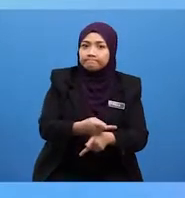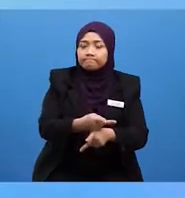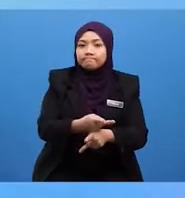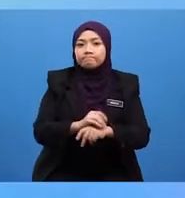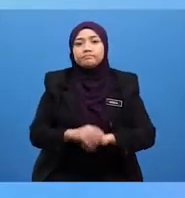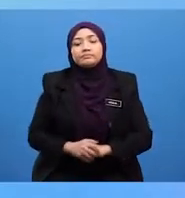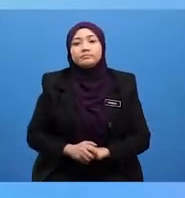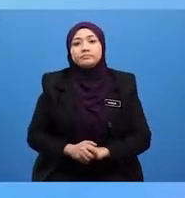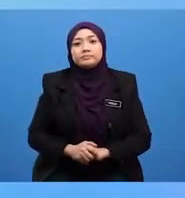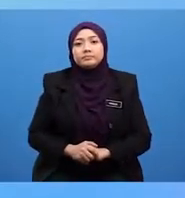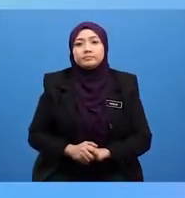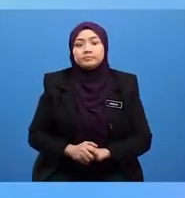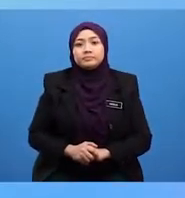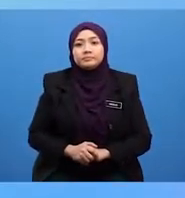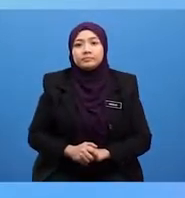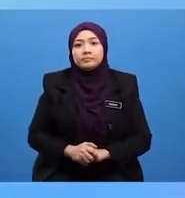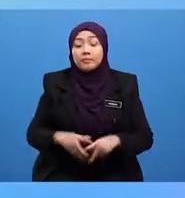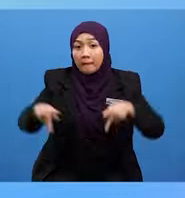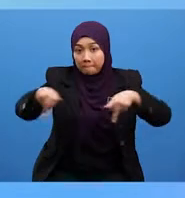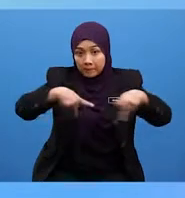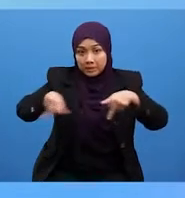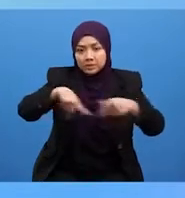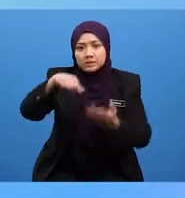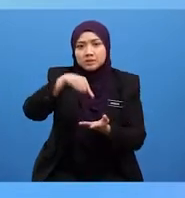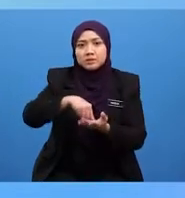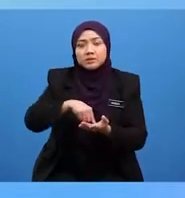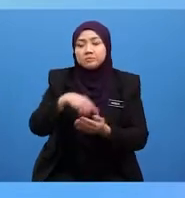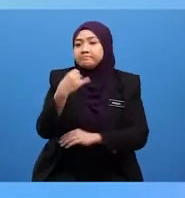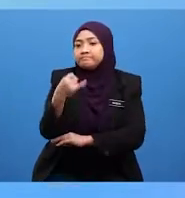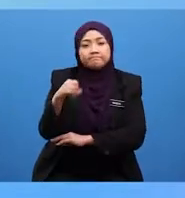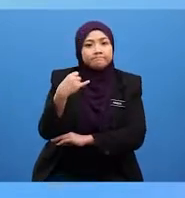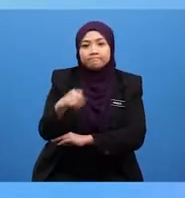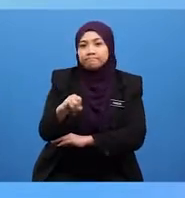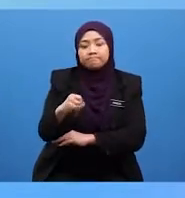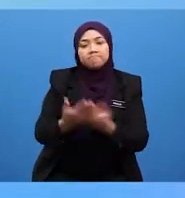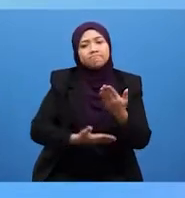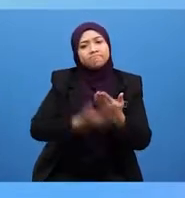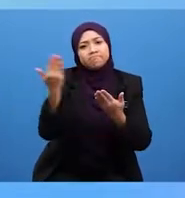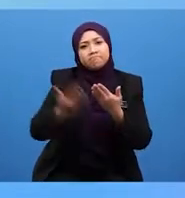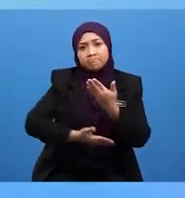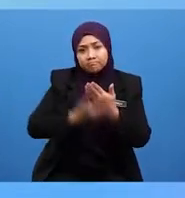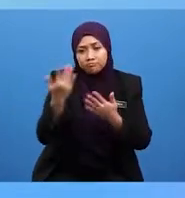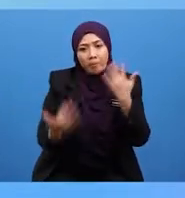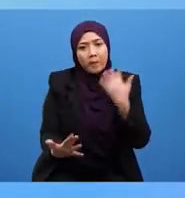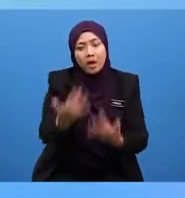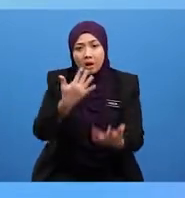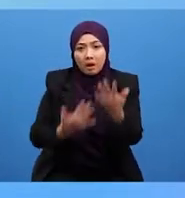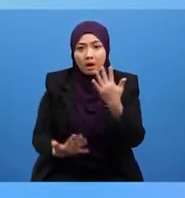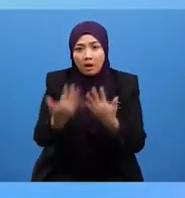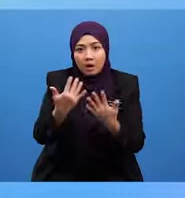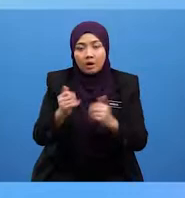itu, plastik jenis ini tidak mudah terbakar berbanding